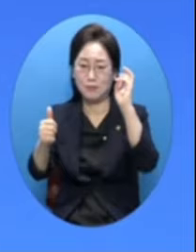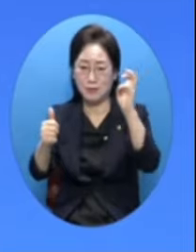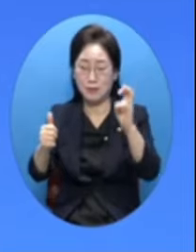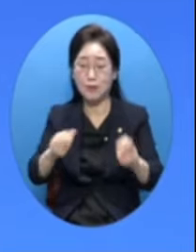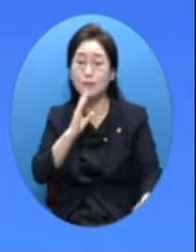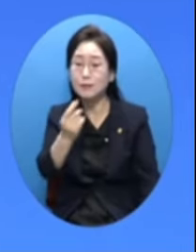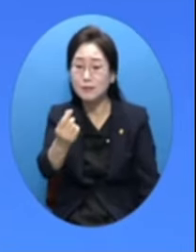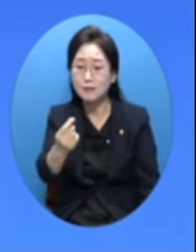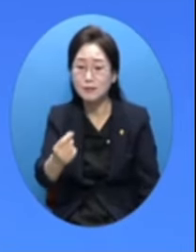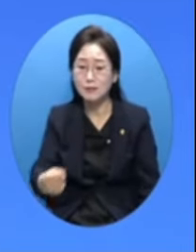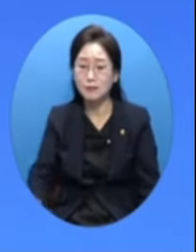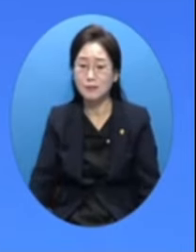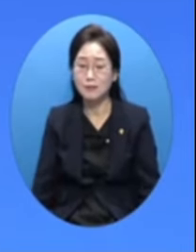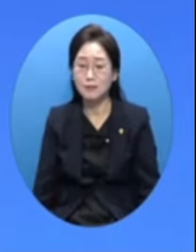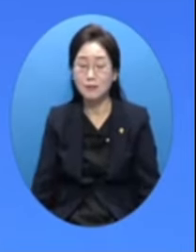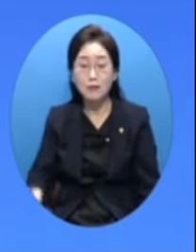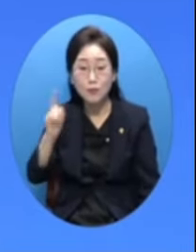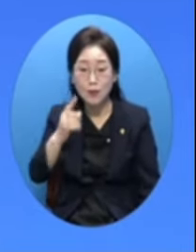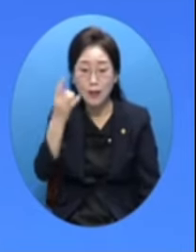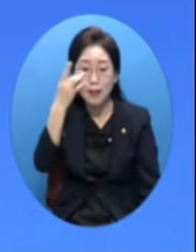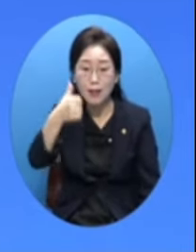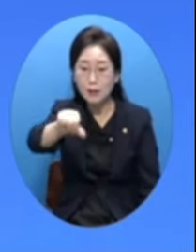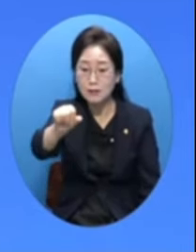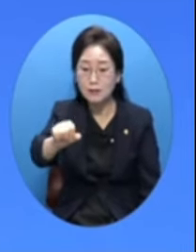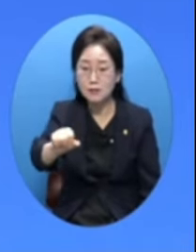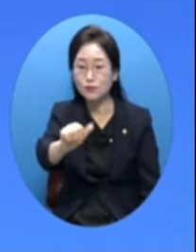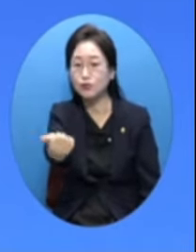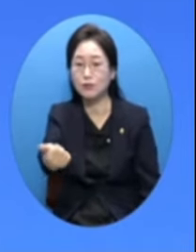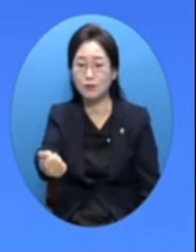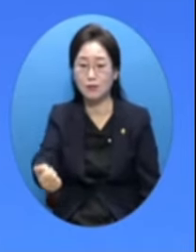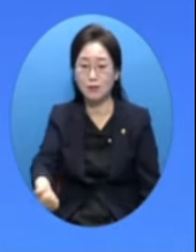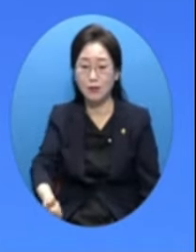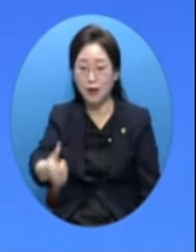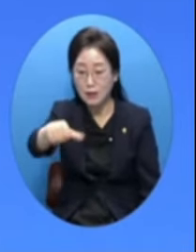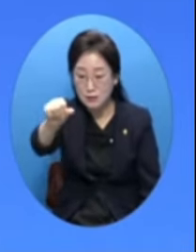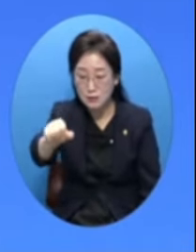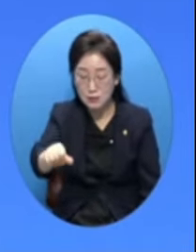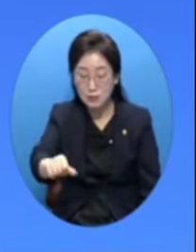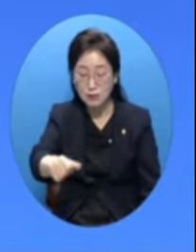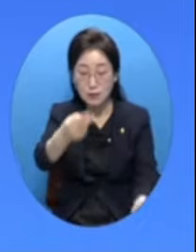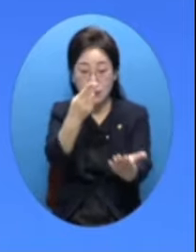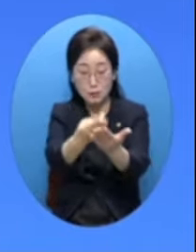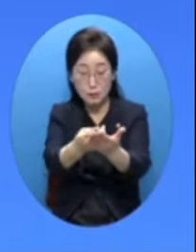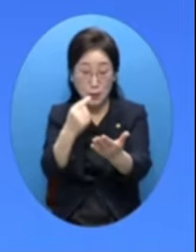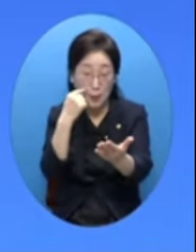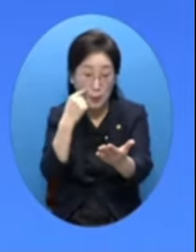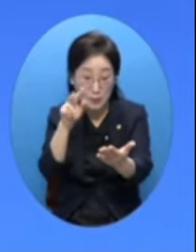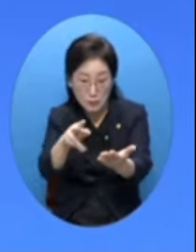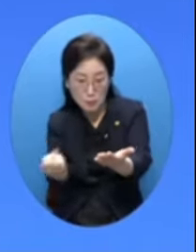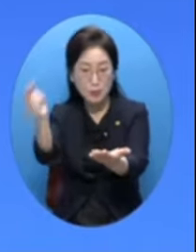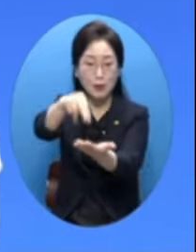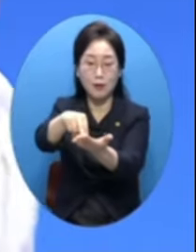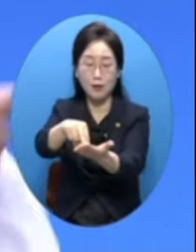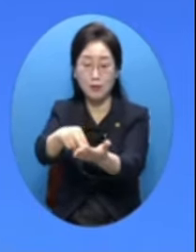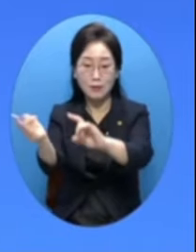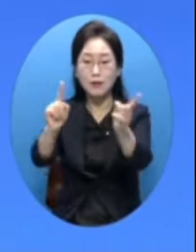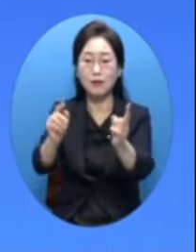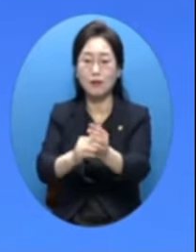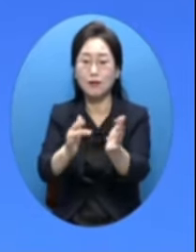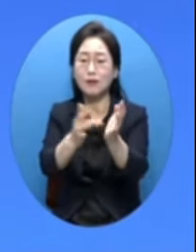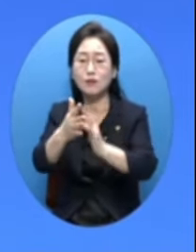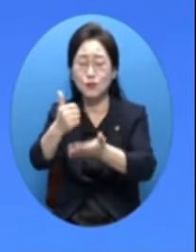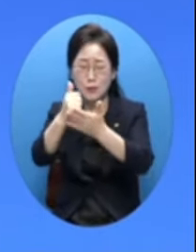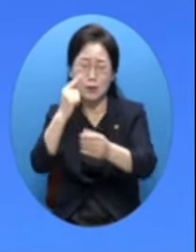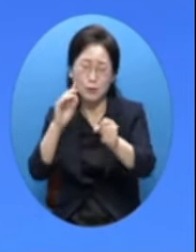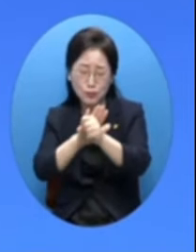그럴 것이 유일한 희망이었던 아들이 죽었는데 그 아들이 보이는 앞에서 살아난 것입니다. 예수님이